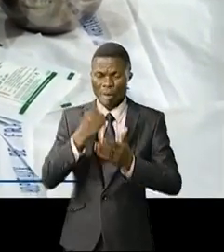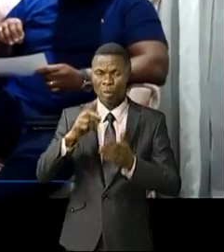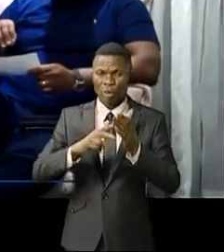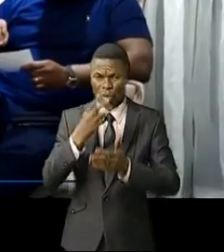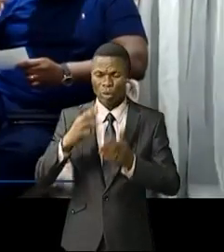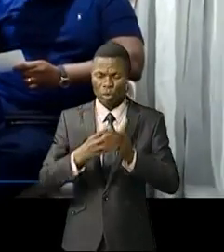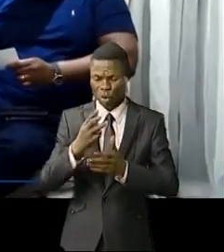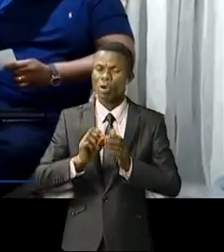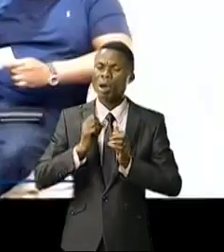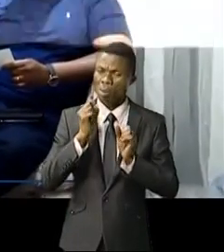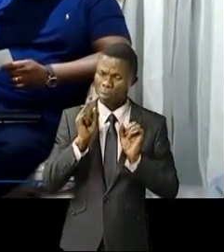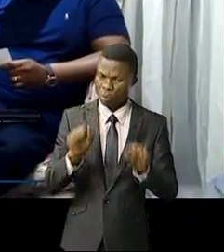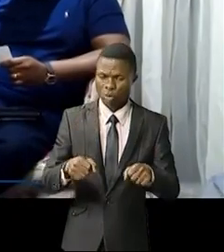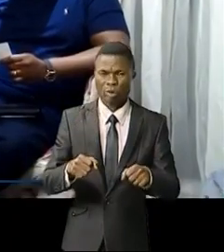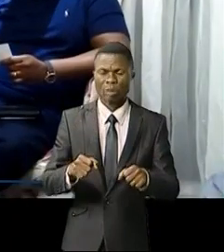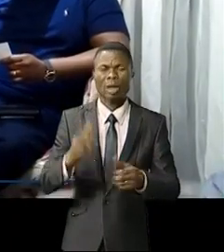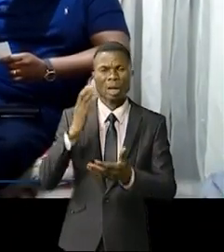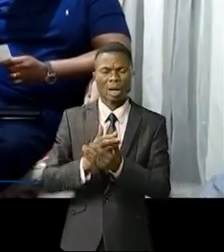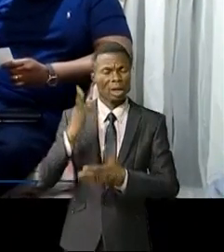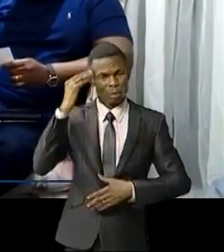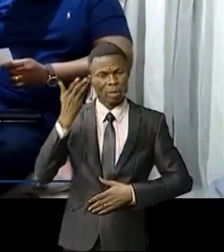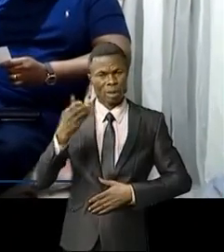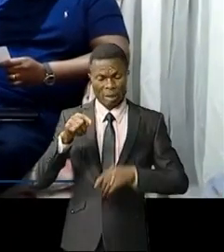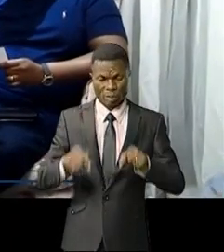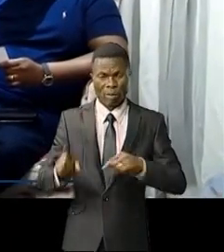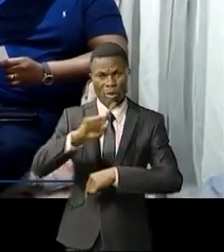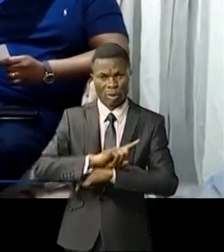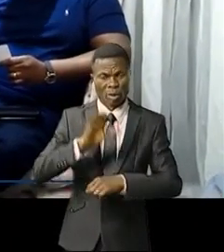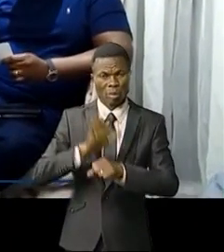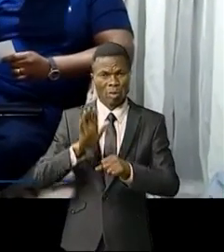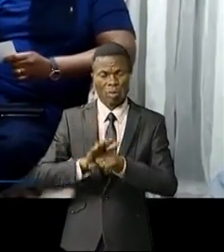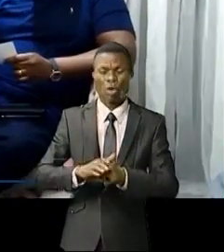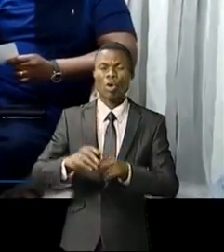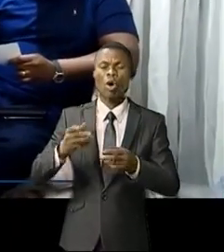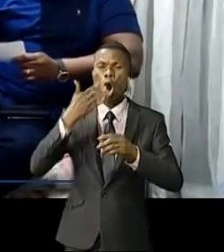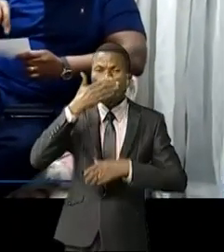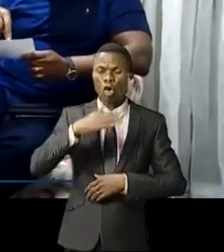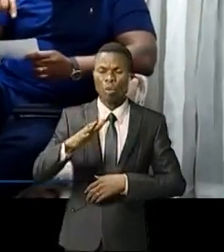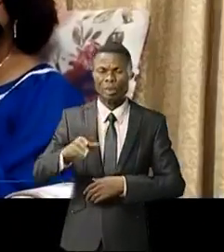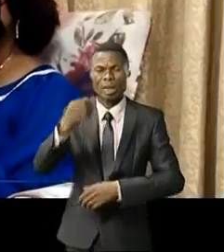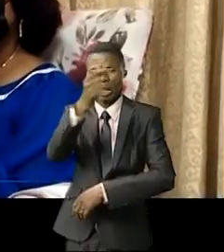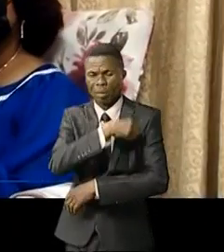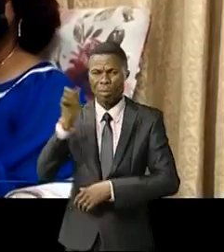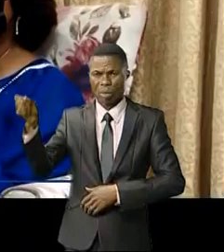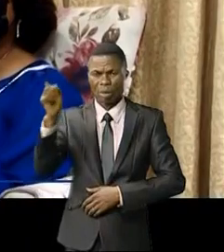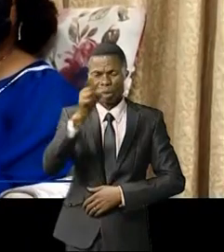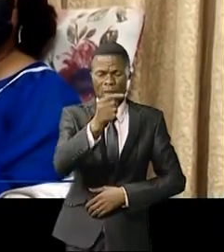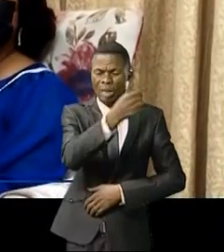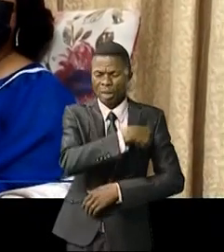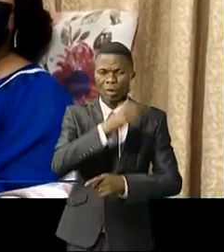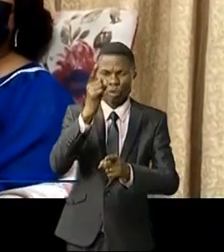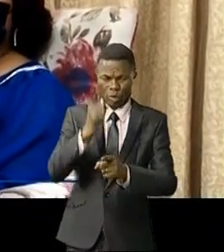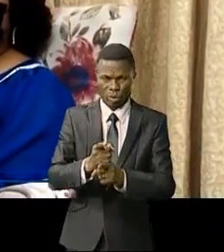désormais indispensable. À ce jour, le pays a ouvert plusieurs centres de vaccination dans différents coins, avec de vaccins